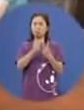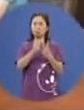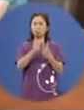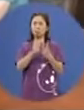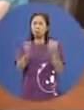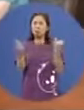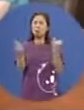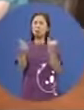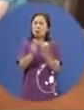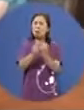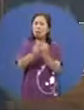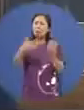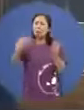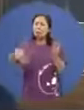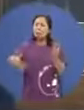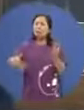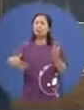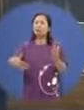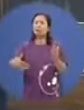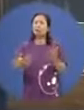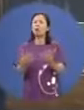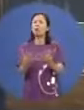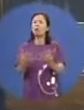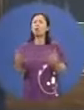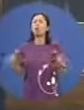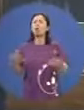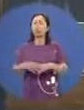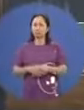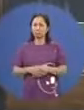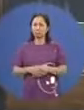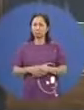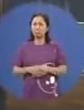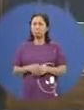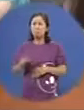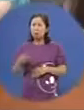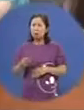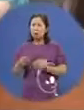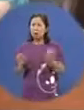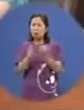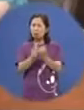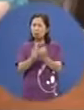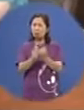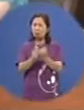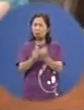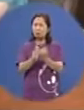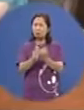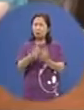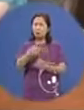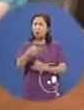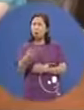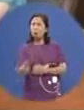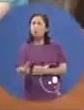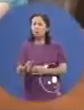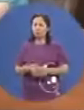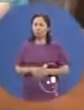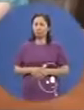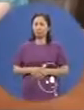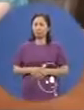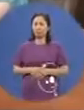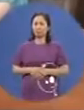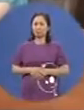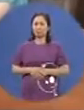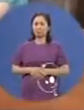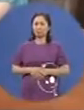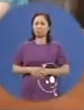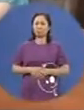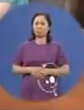婚の、 ね、それから結婚するとしてもですね、随分、はい、後で結婚する、 つまりこう 晩婚化ですね、 ですかね、